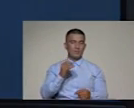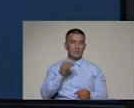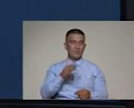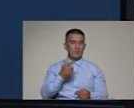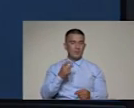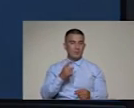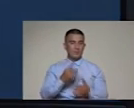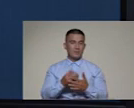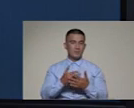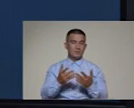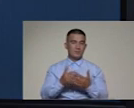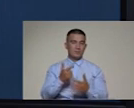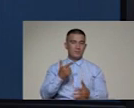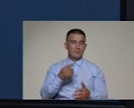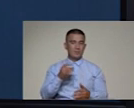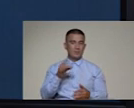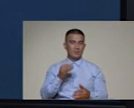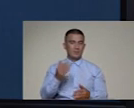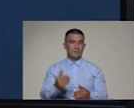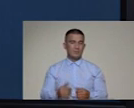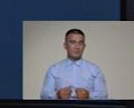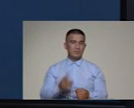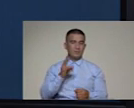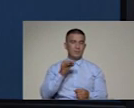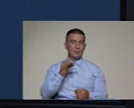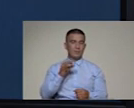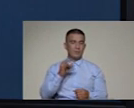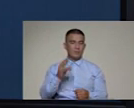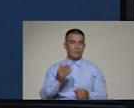yuritiladi. Ularga geliy, neon,